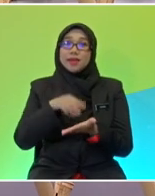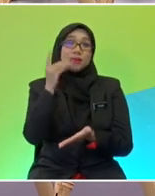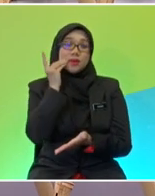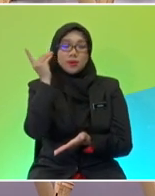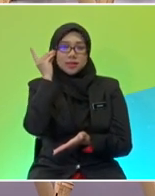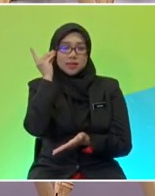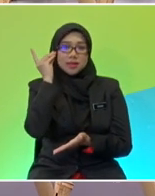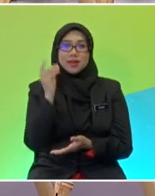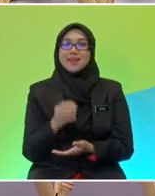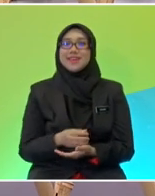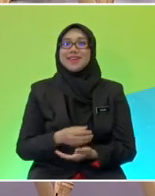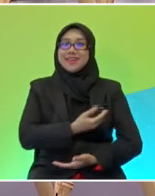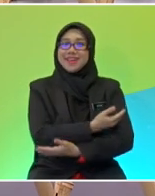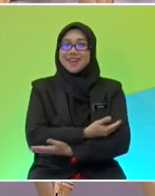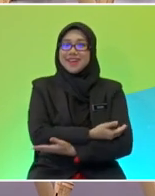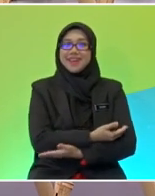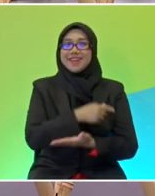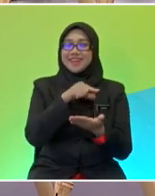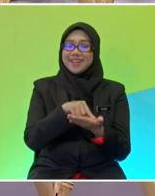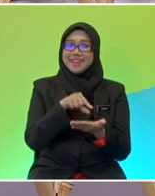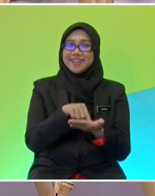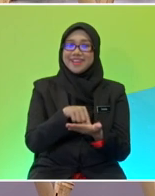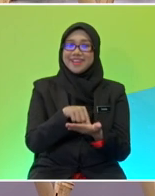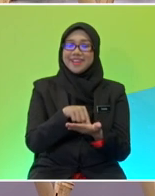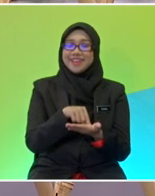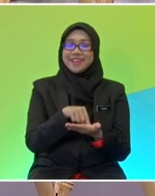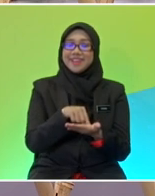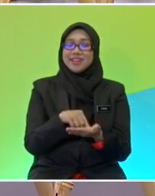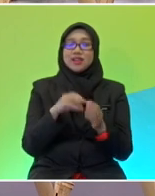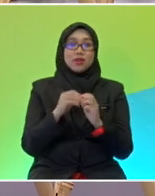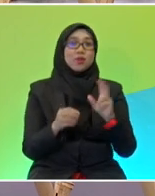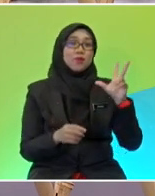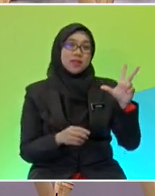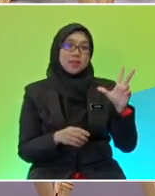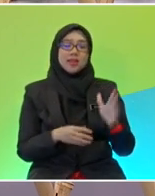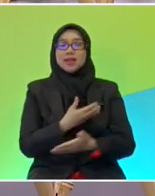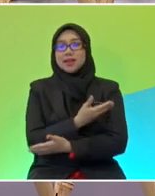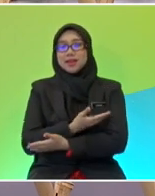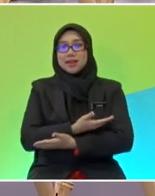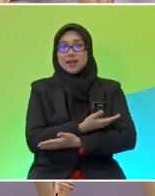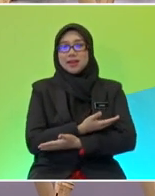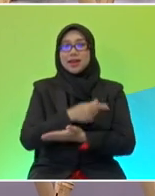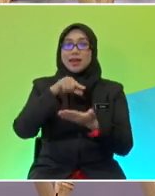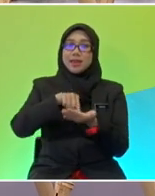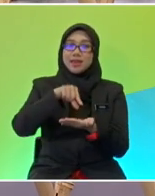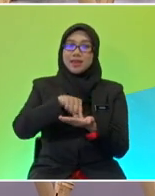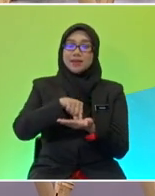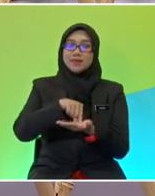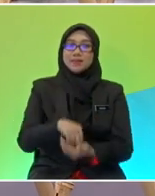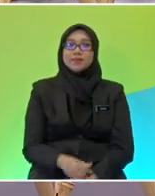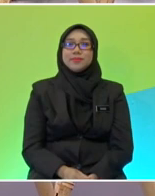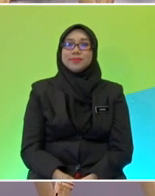anak ayam peringkat ketiga anak ayam di